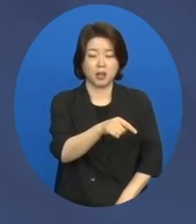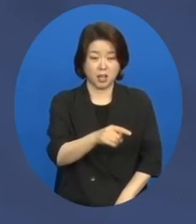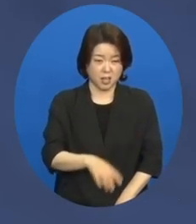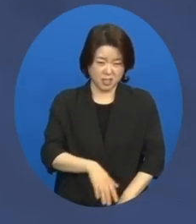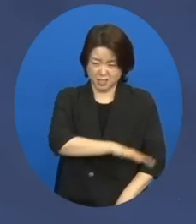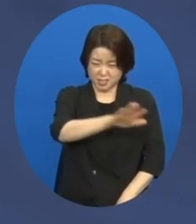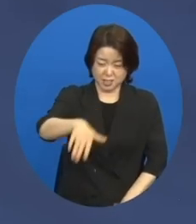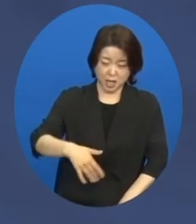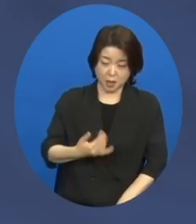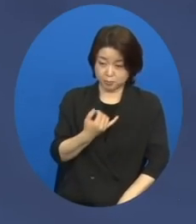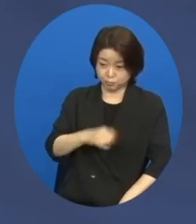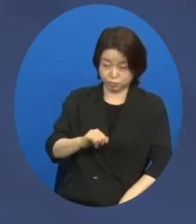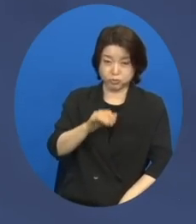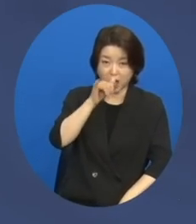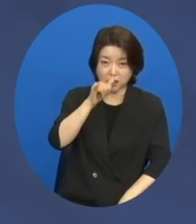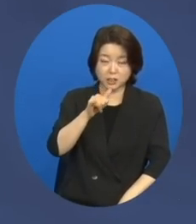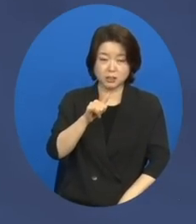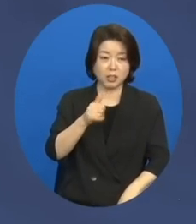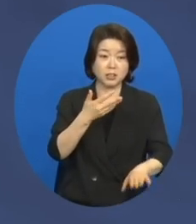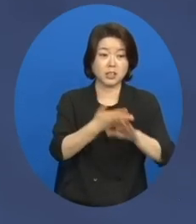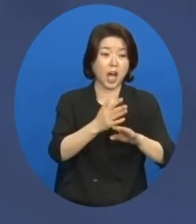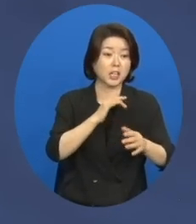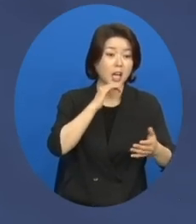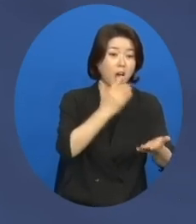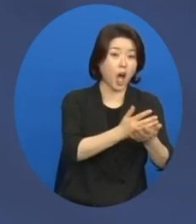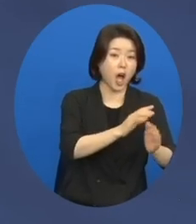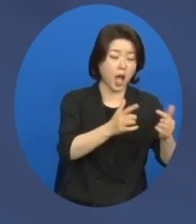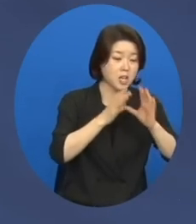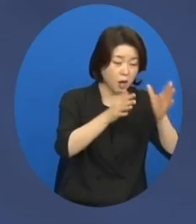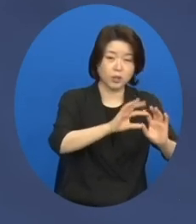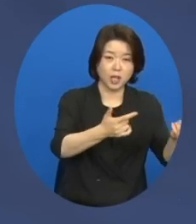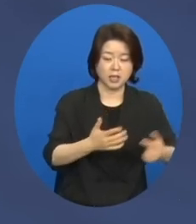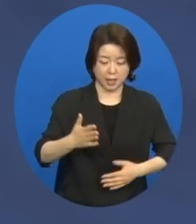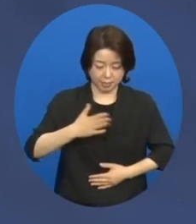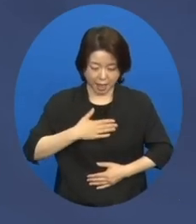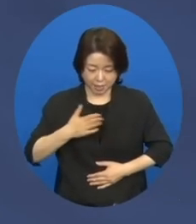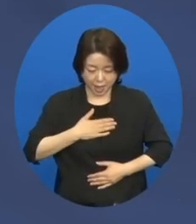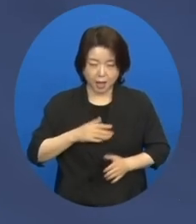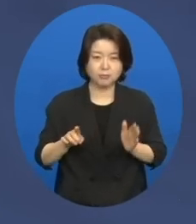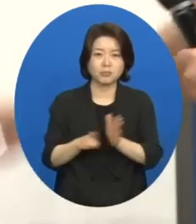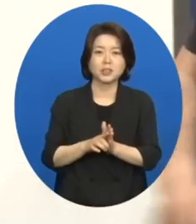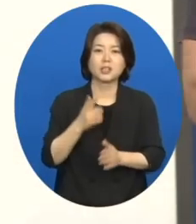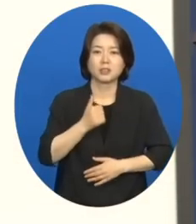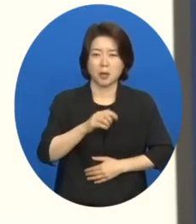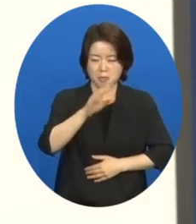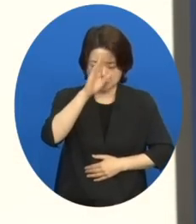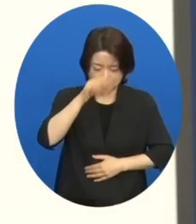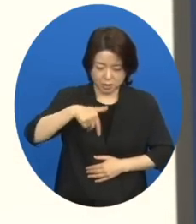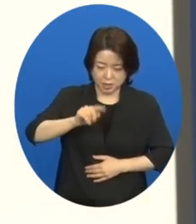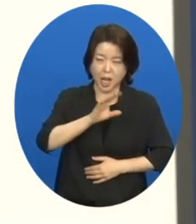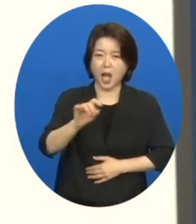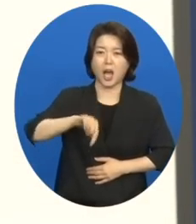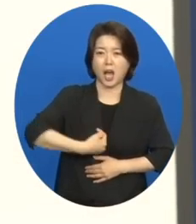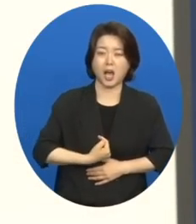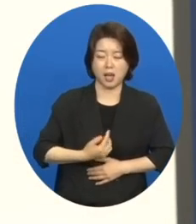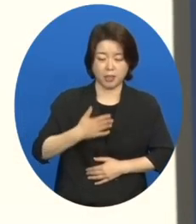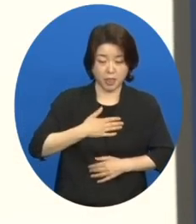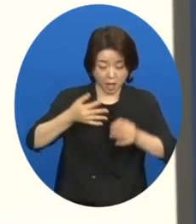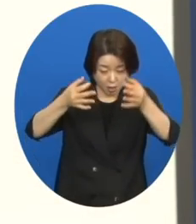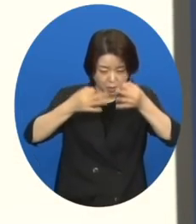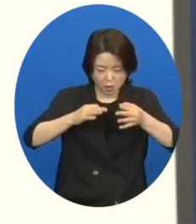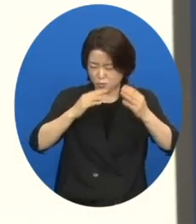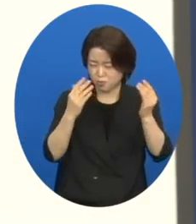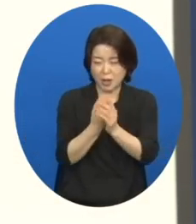있는 다른 사람에게 속은 게 아니라 바로 나라고 믿어왔던 이 병든 자아인 나에게